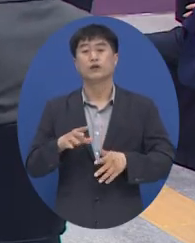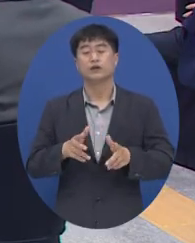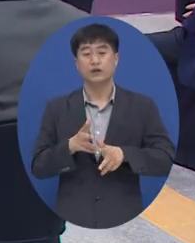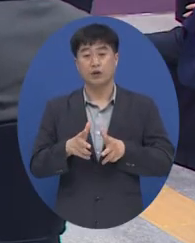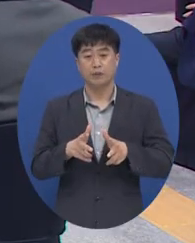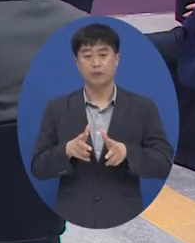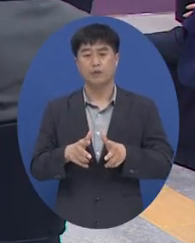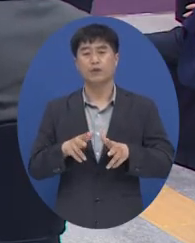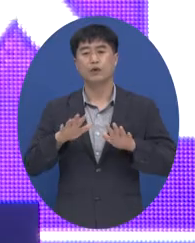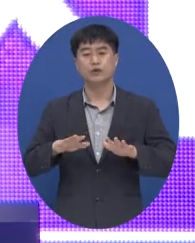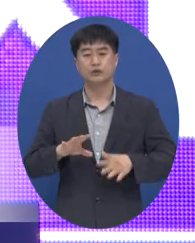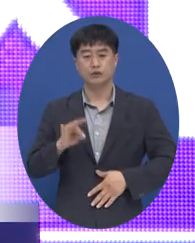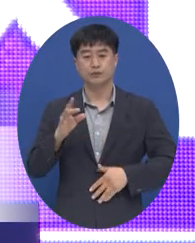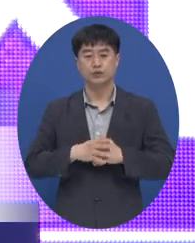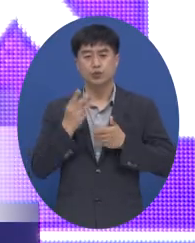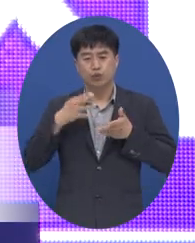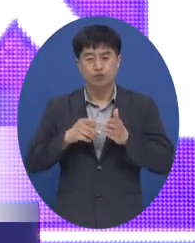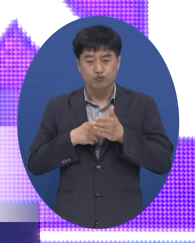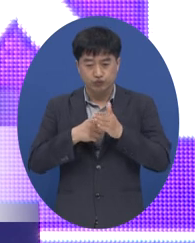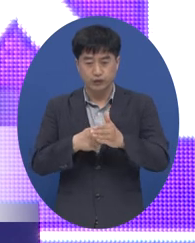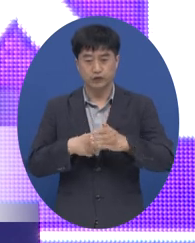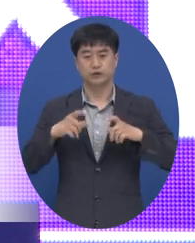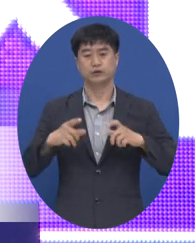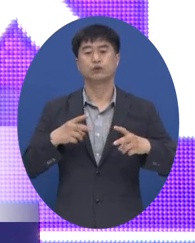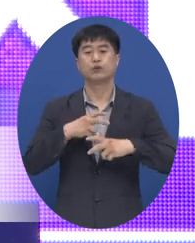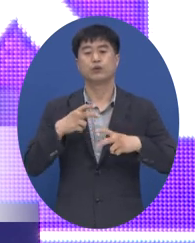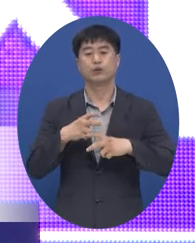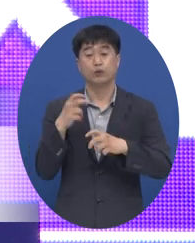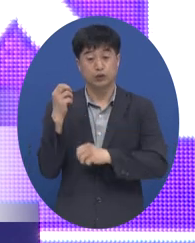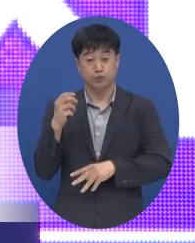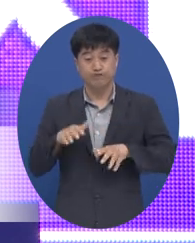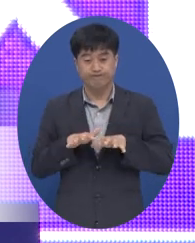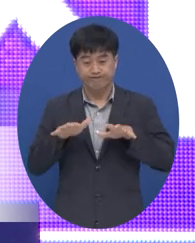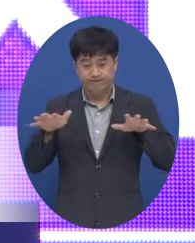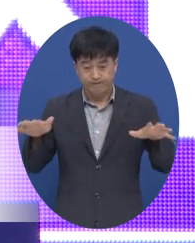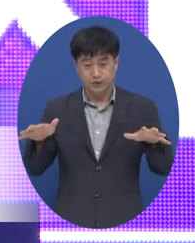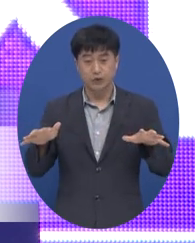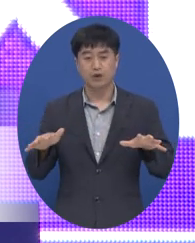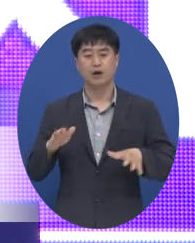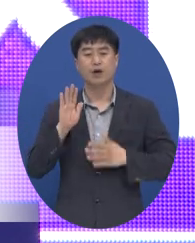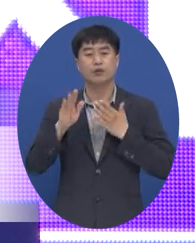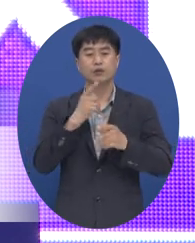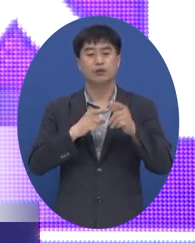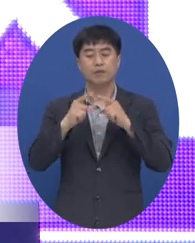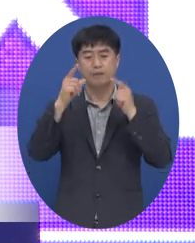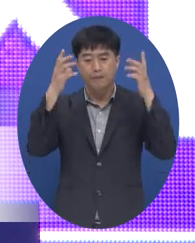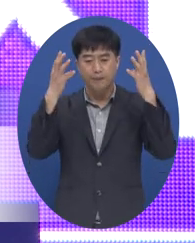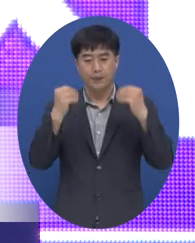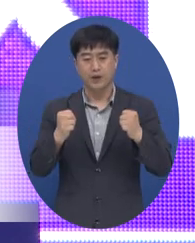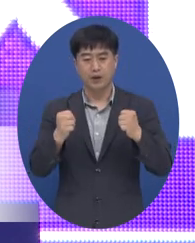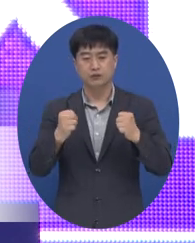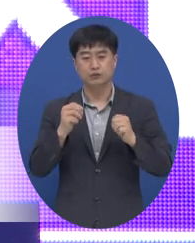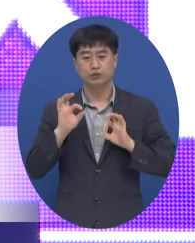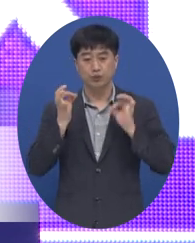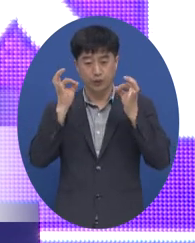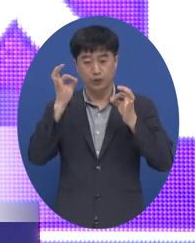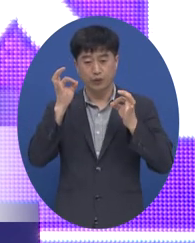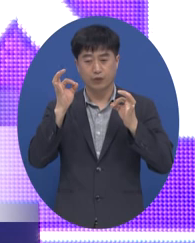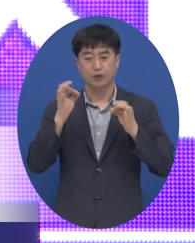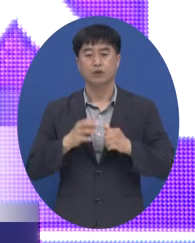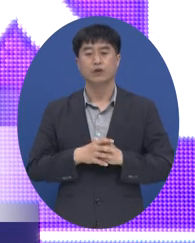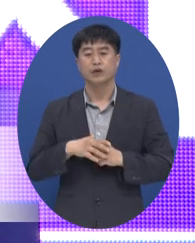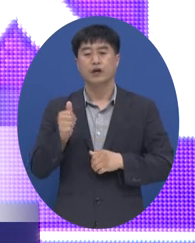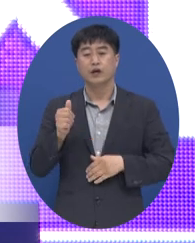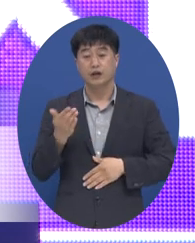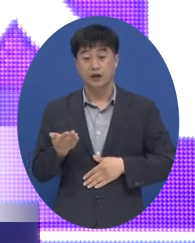이번이 처음입니다. 경기도가 추진하는 광역 교통 인프라 확충에 앞으로 좀더 많은 노력을